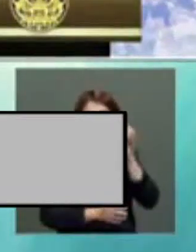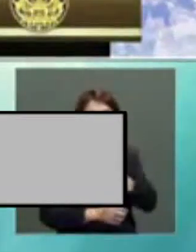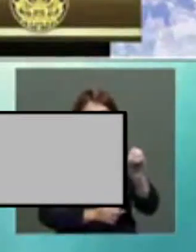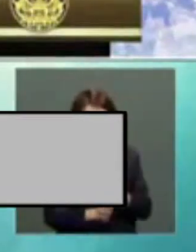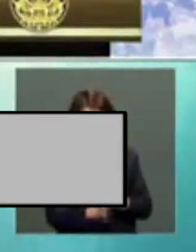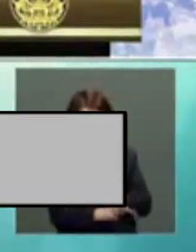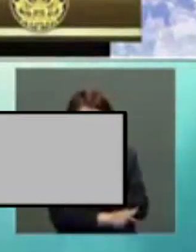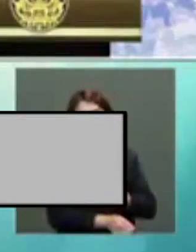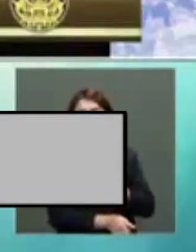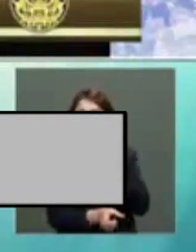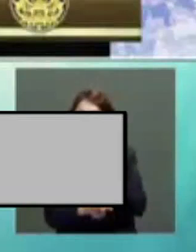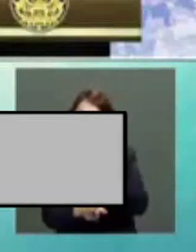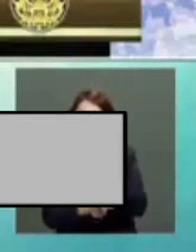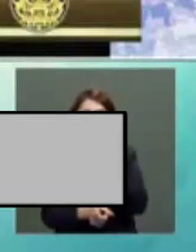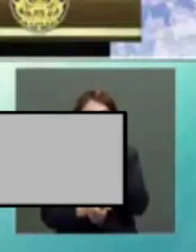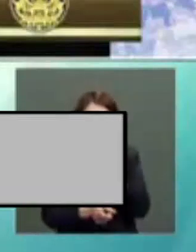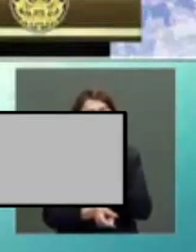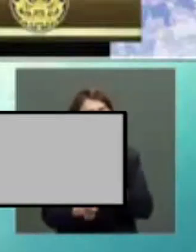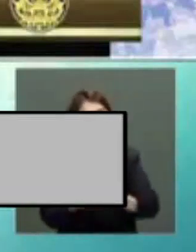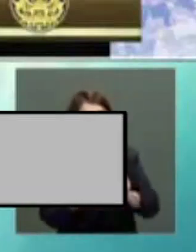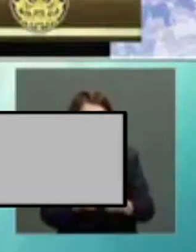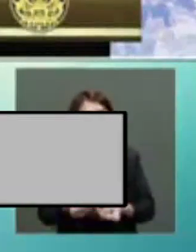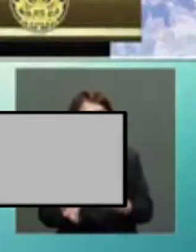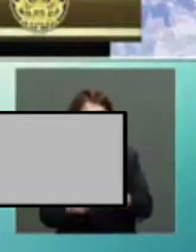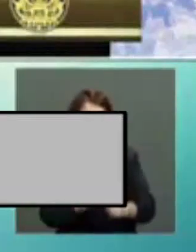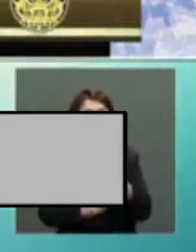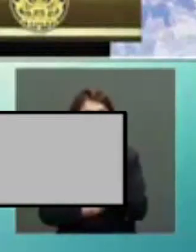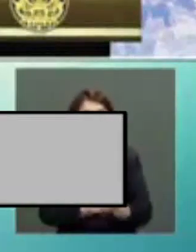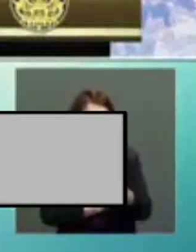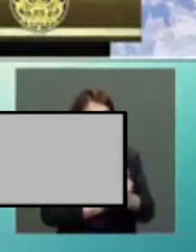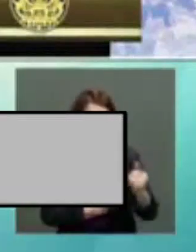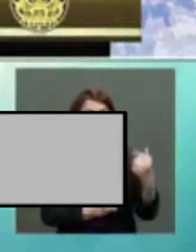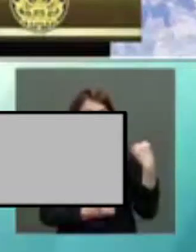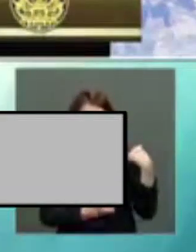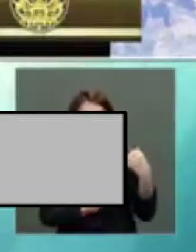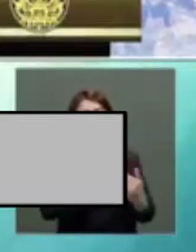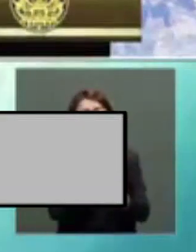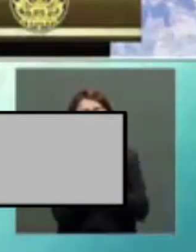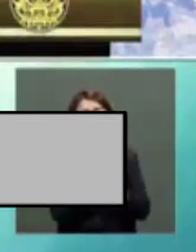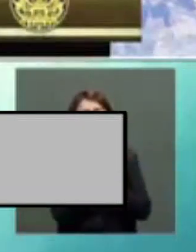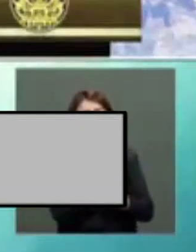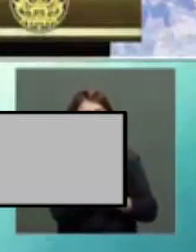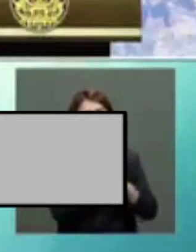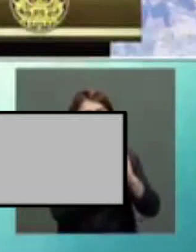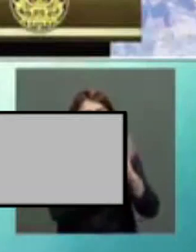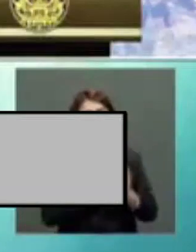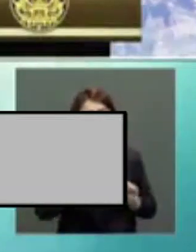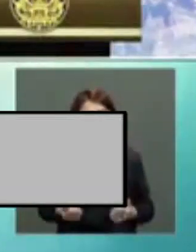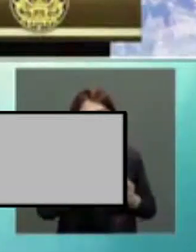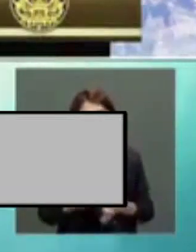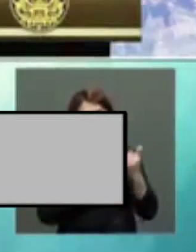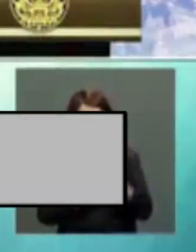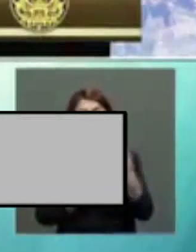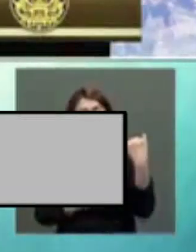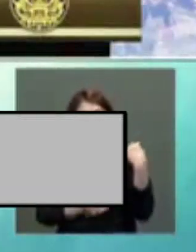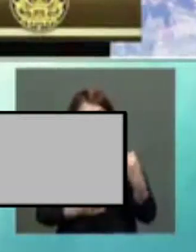ยงสังสรรค์หลายที่นะครับที่สถานบันเทิงย่านทองหล่อนะครับเริ่มป่วยตั้งแต่วันที่13มีนาคม